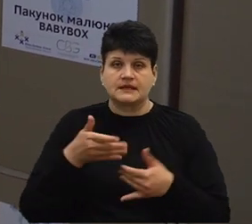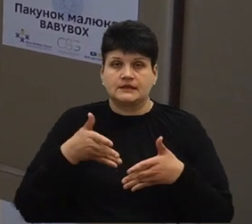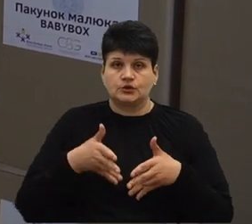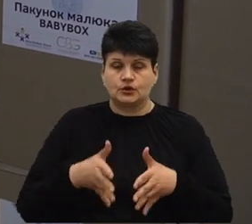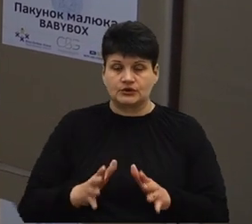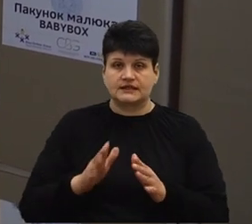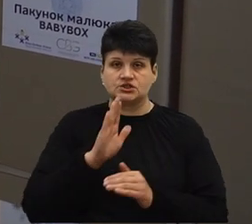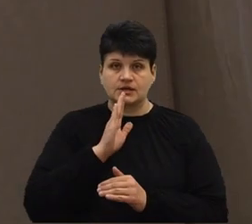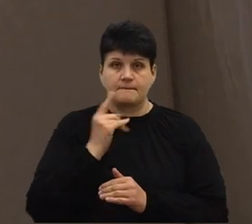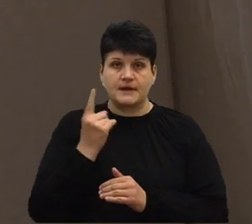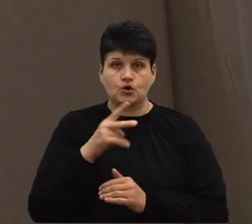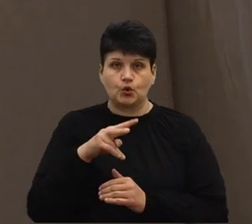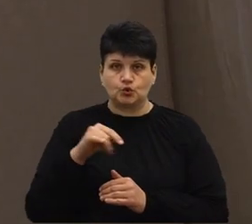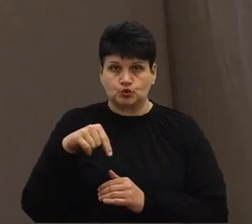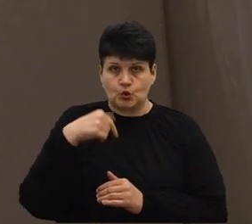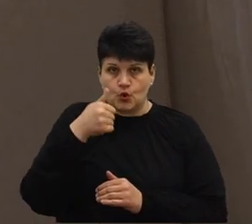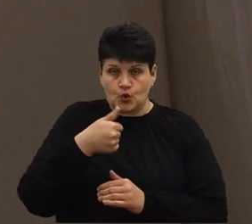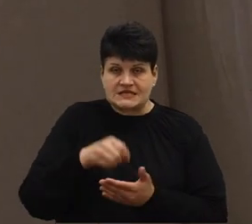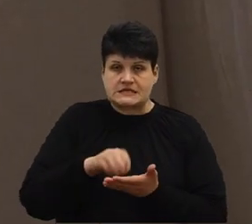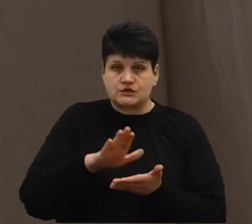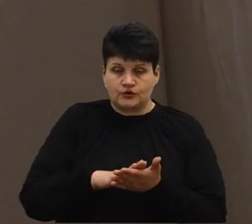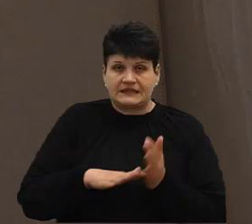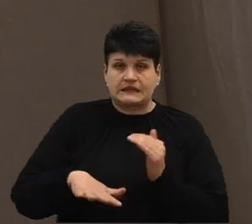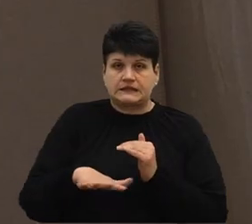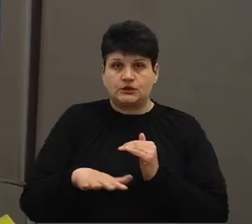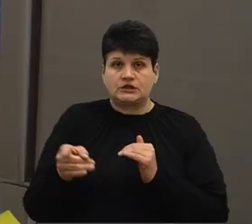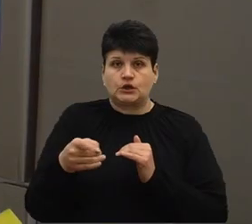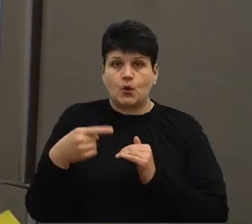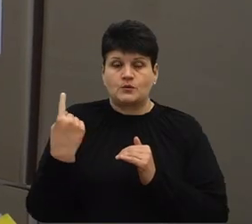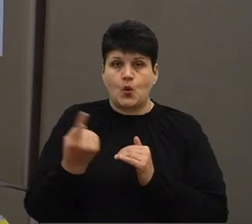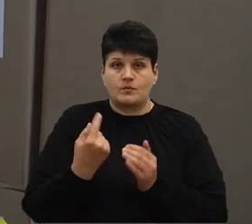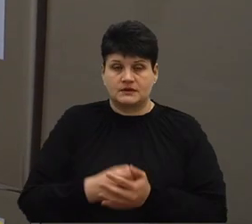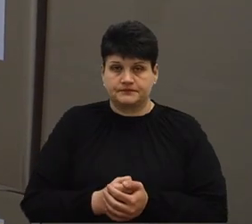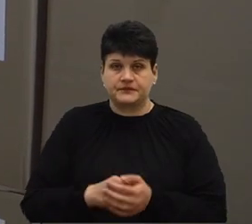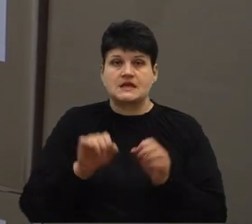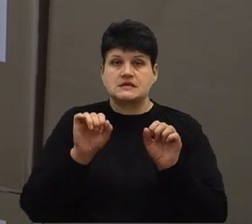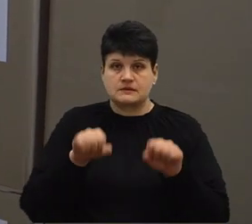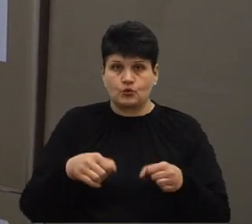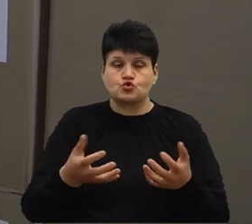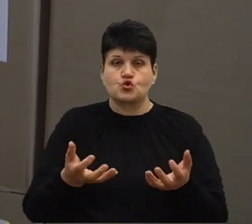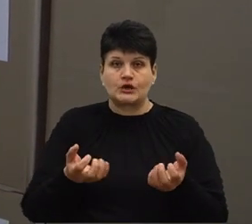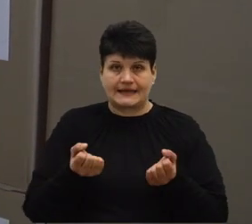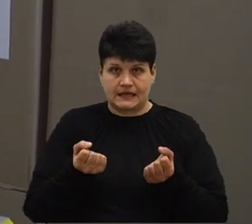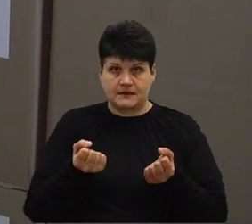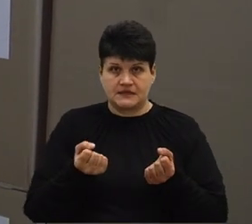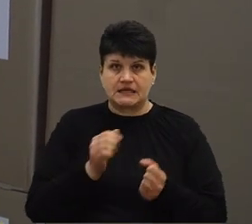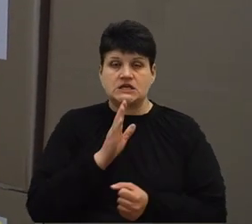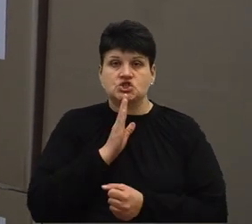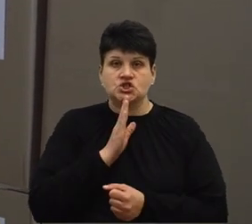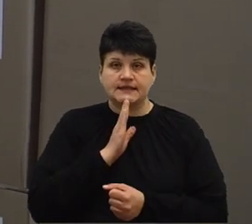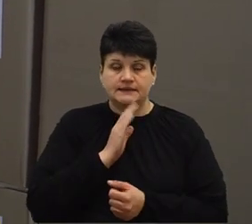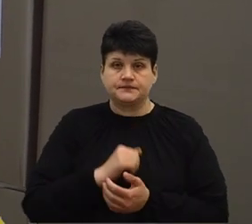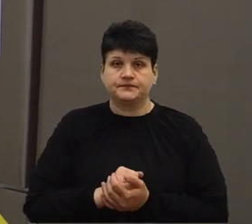цього року та зареєстровані на території Тернопільської області зможуть отримати жінки